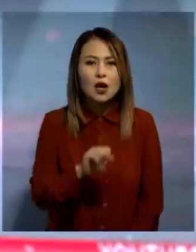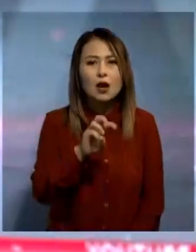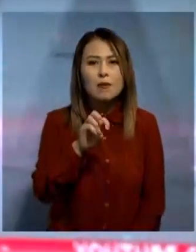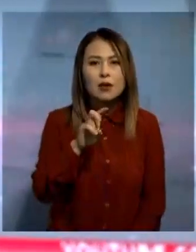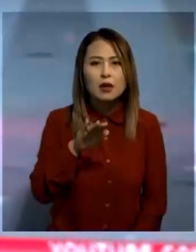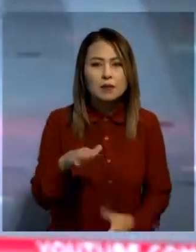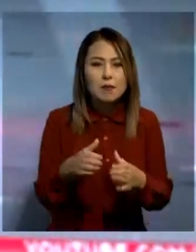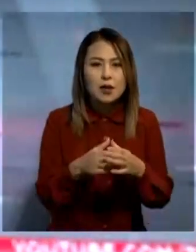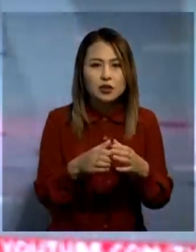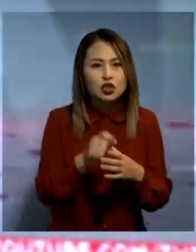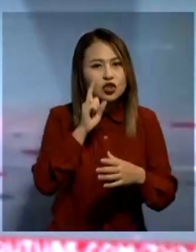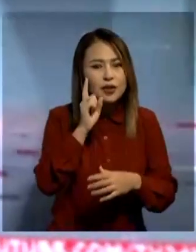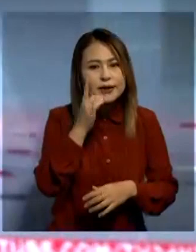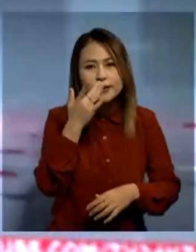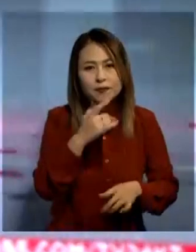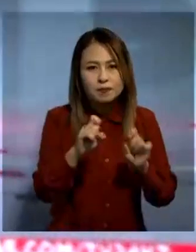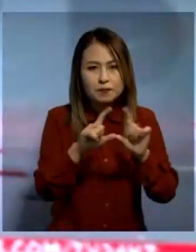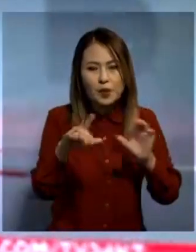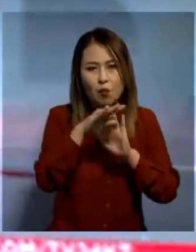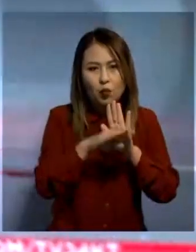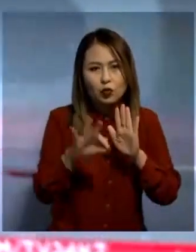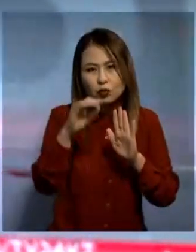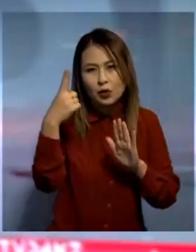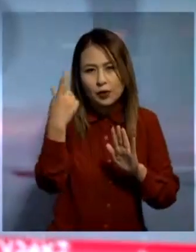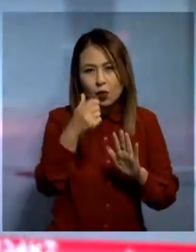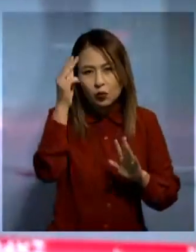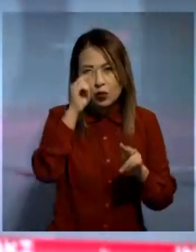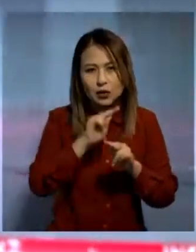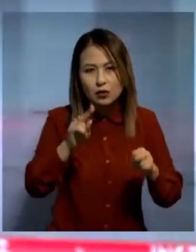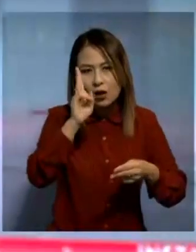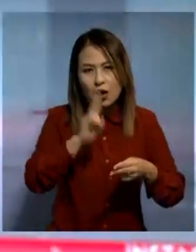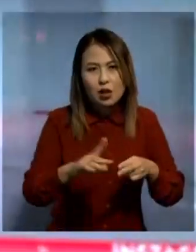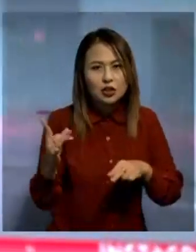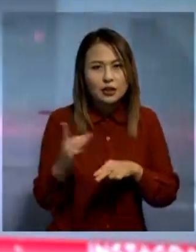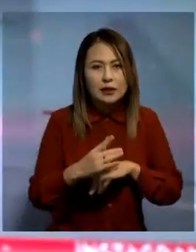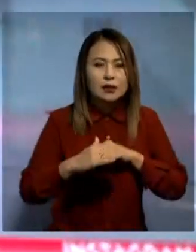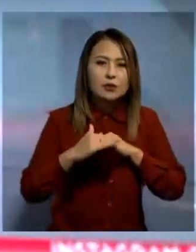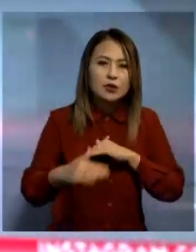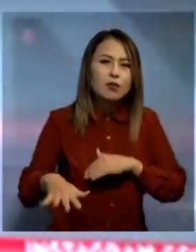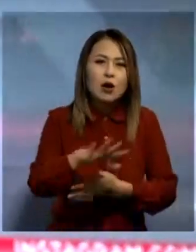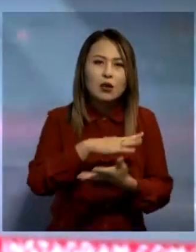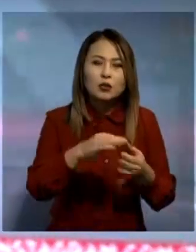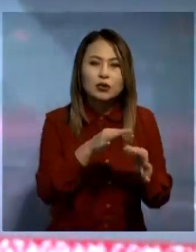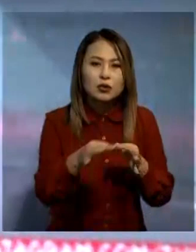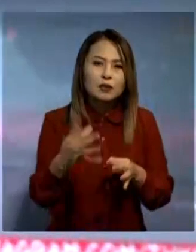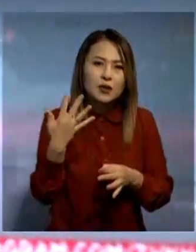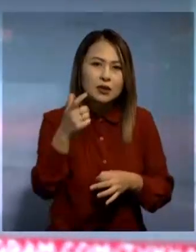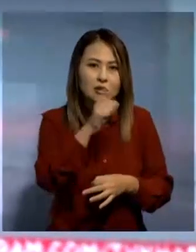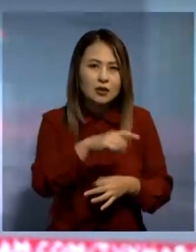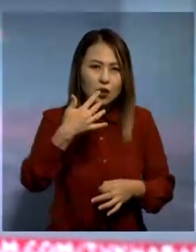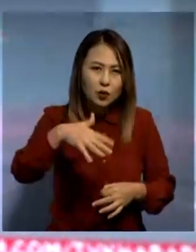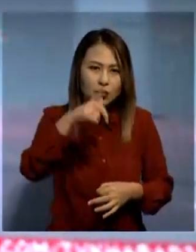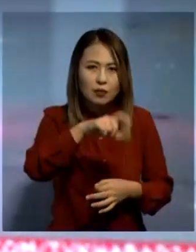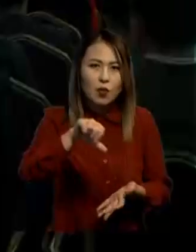Аманат партиясы жас саясаткер мектеп бағдарламасы бойынша бір апталық оқыту аяқтады. алғашқы летке еліміздің барлық өңірінен 50